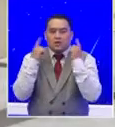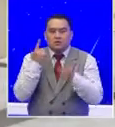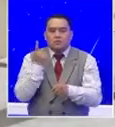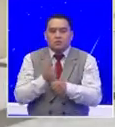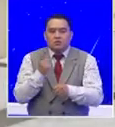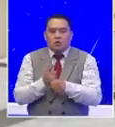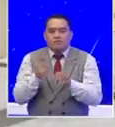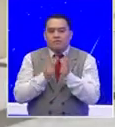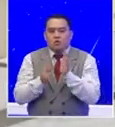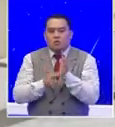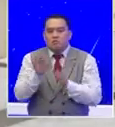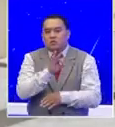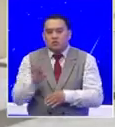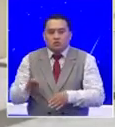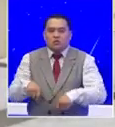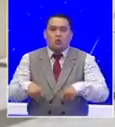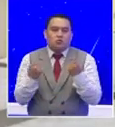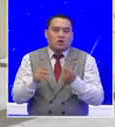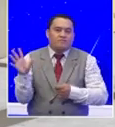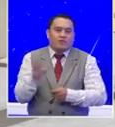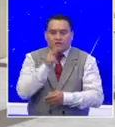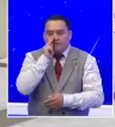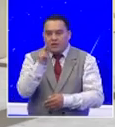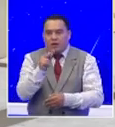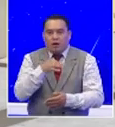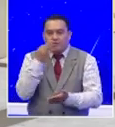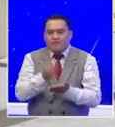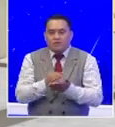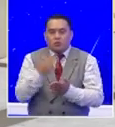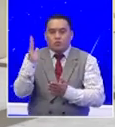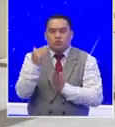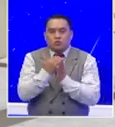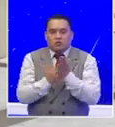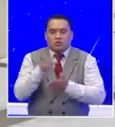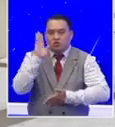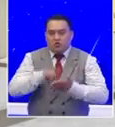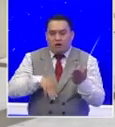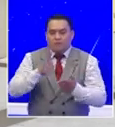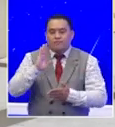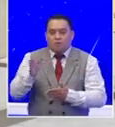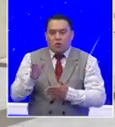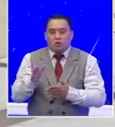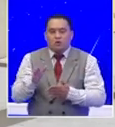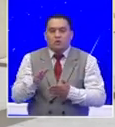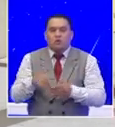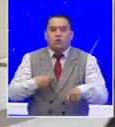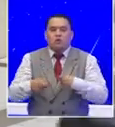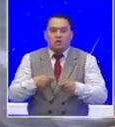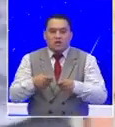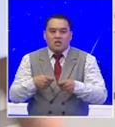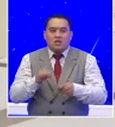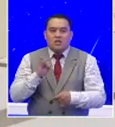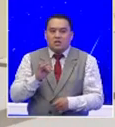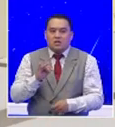Более 80% у нас выявлено нарушения. На всех виновных и ответственных лиц будут составлены протоколы об административном правонарушении.